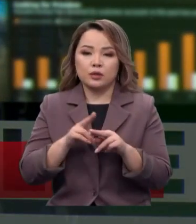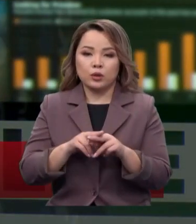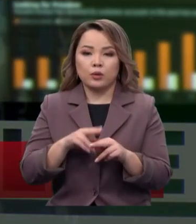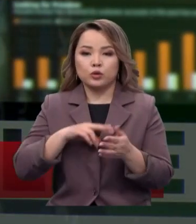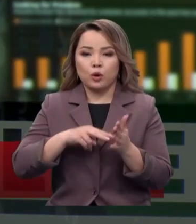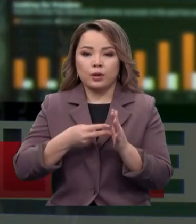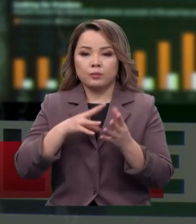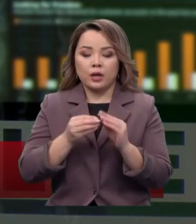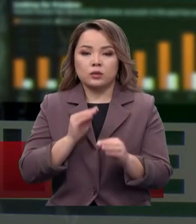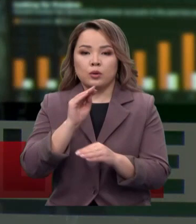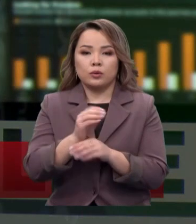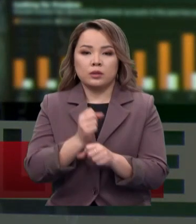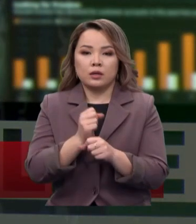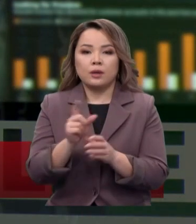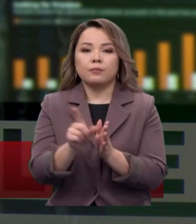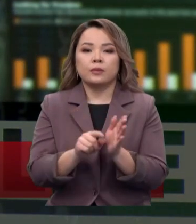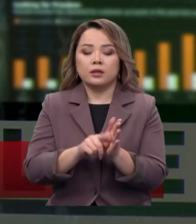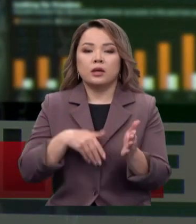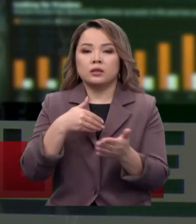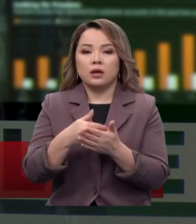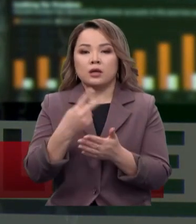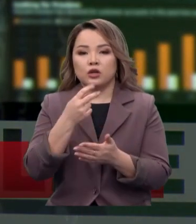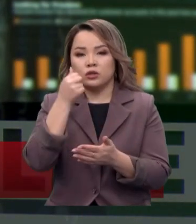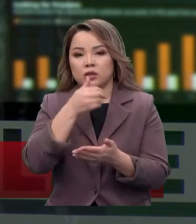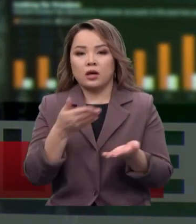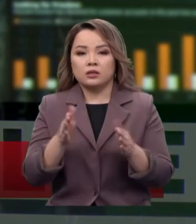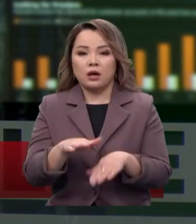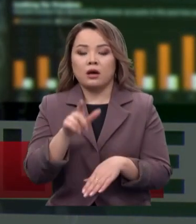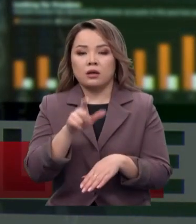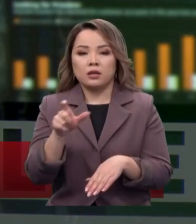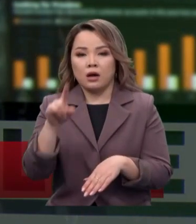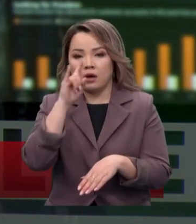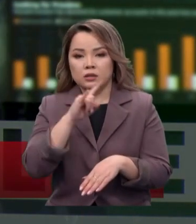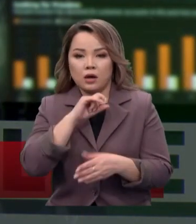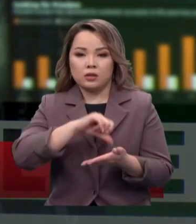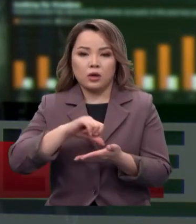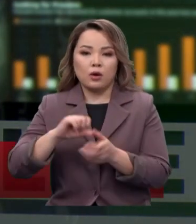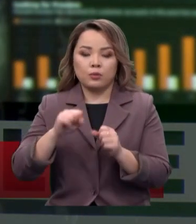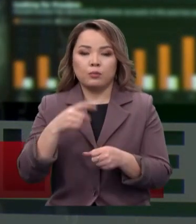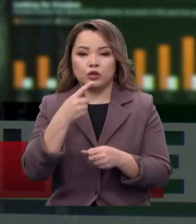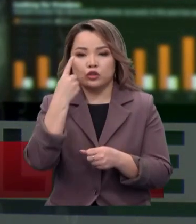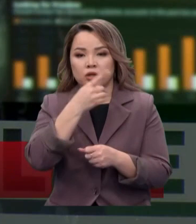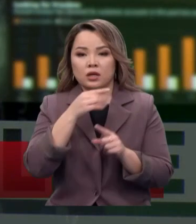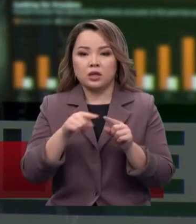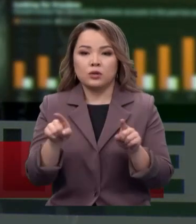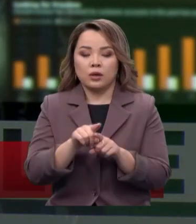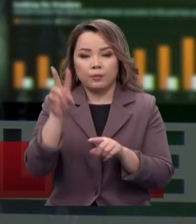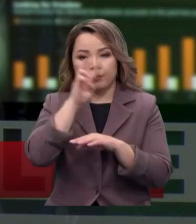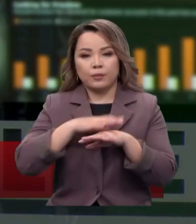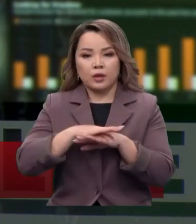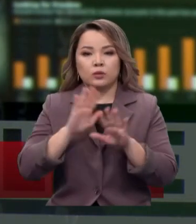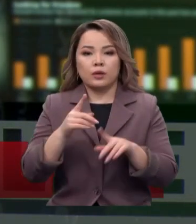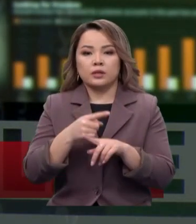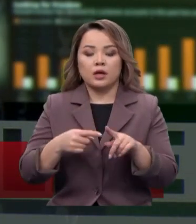жатыр. Оған зейнетке шығуына 2 жыл қалған қазақстандықтар қатысады. Бір жыл бойы мемлекет оларға төленетін жалақының тең